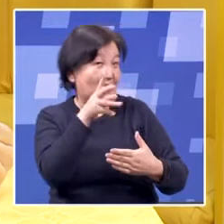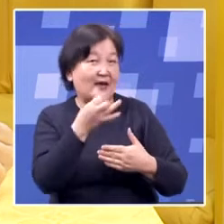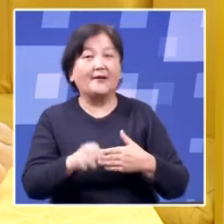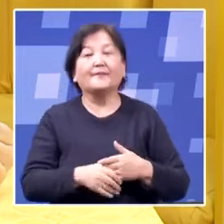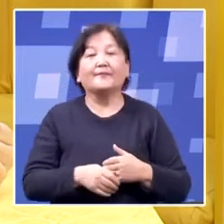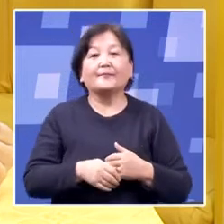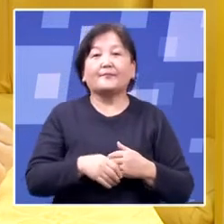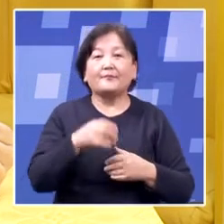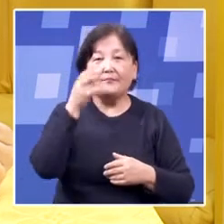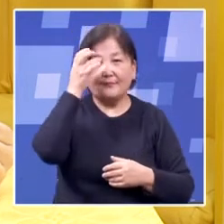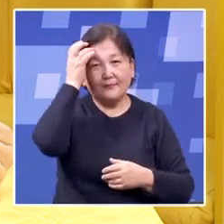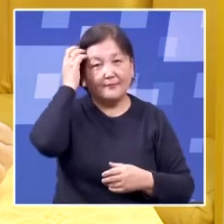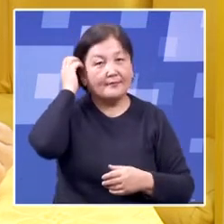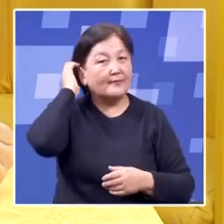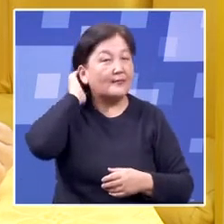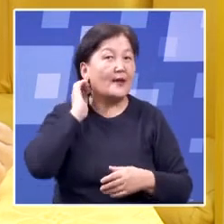ажиглаарай. За